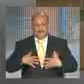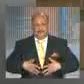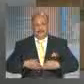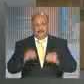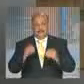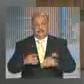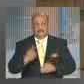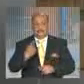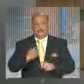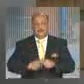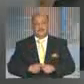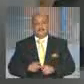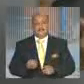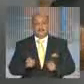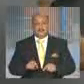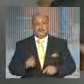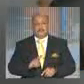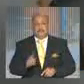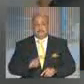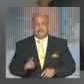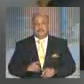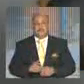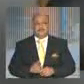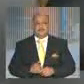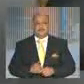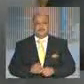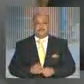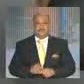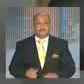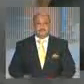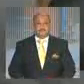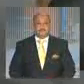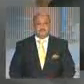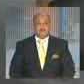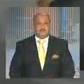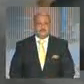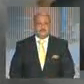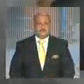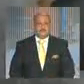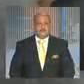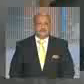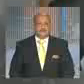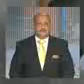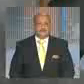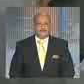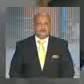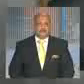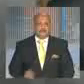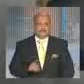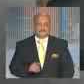عبر الأيدي. إحداث نقاط غسل الأيدي في كل مكان، تجهيزها